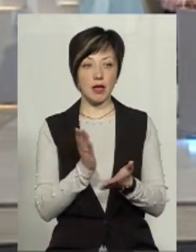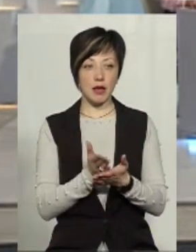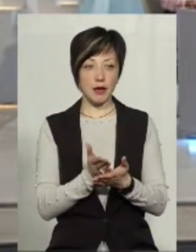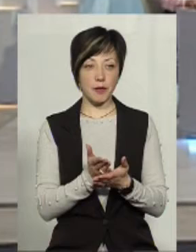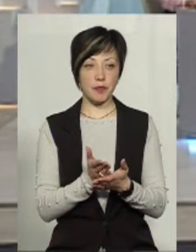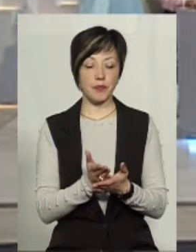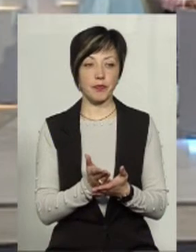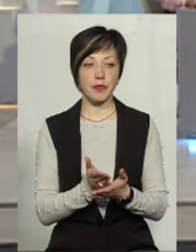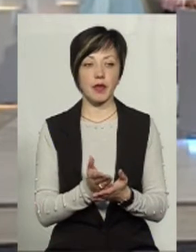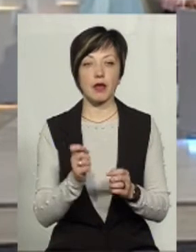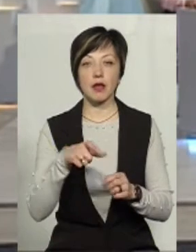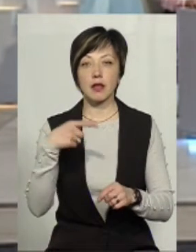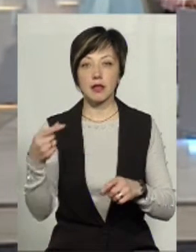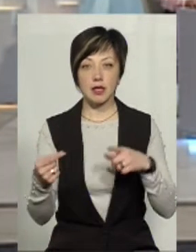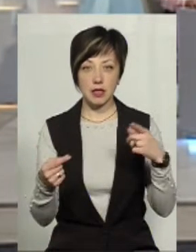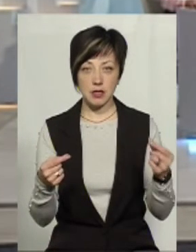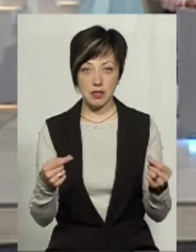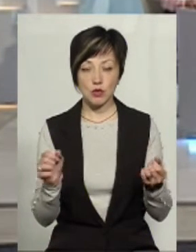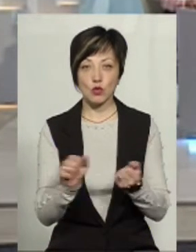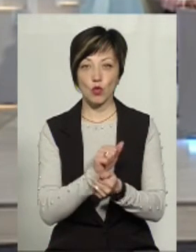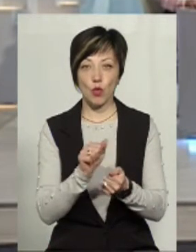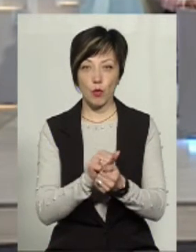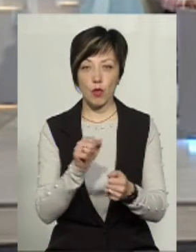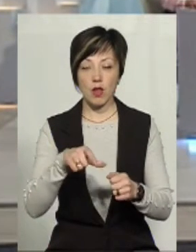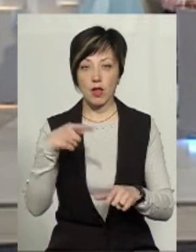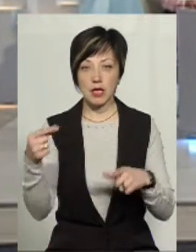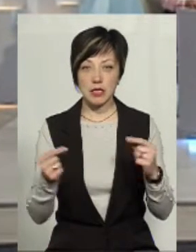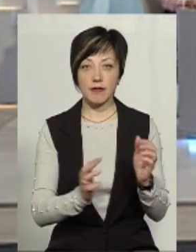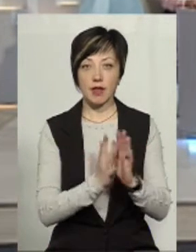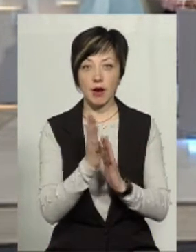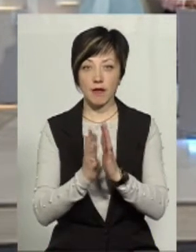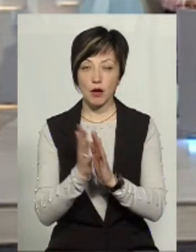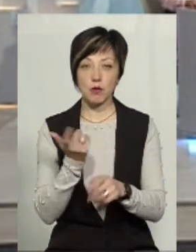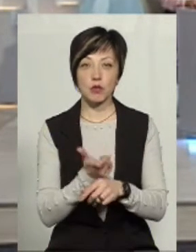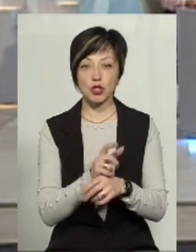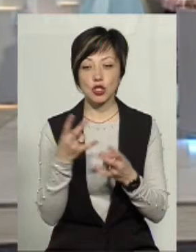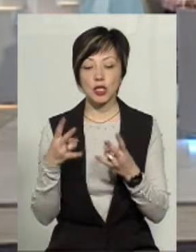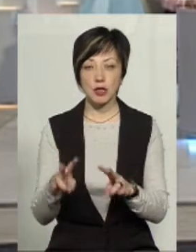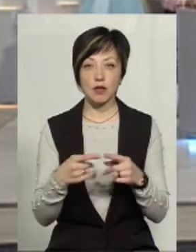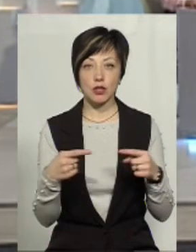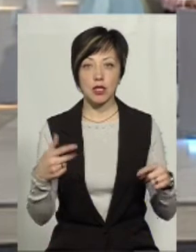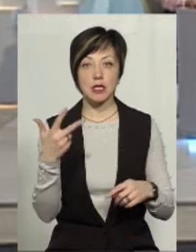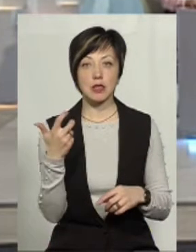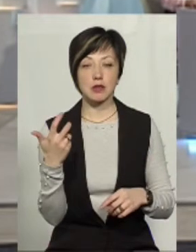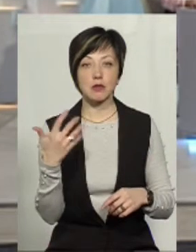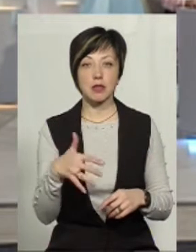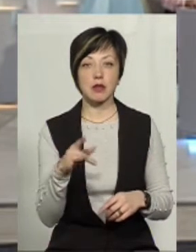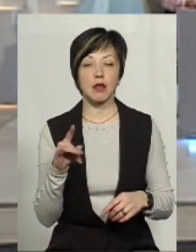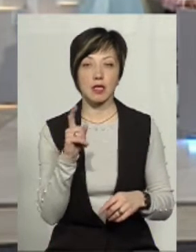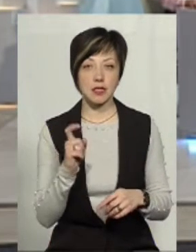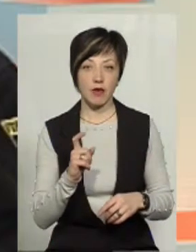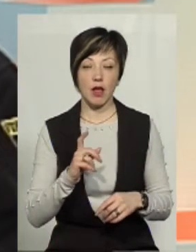у листі, і у сухому листі, і в траві, більше шкідливих речовин 350